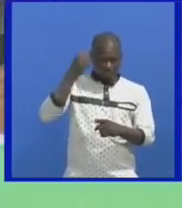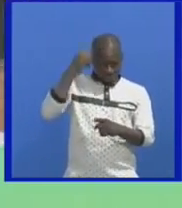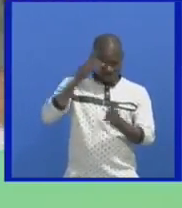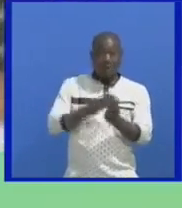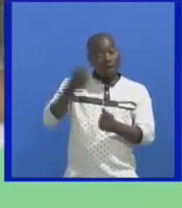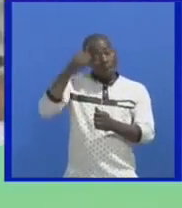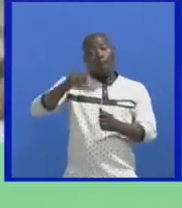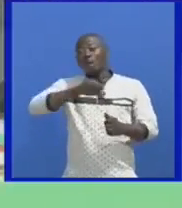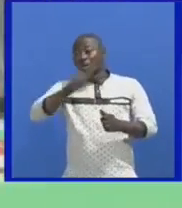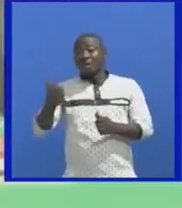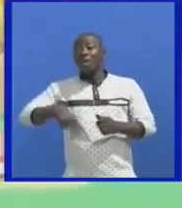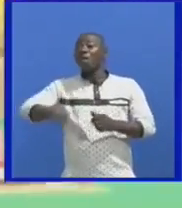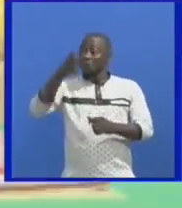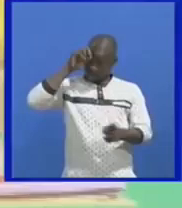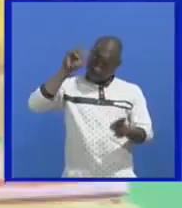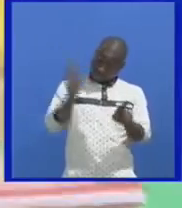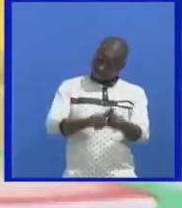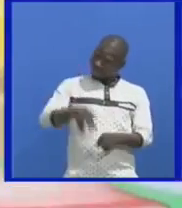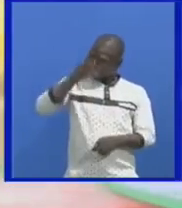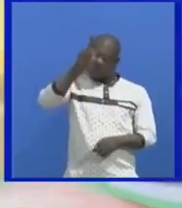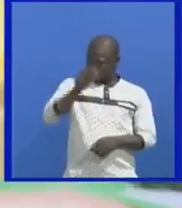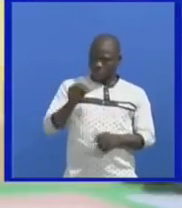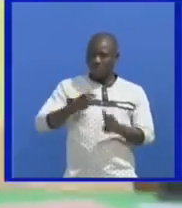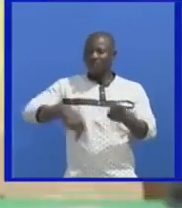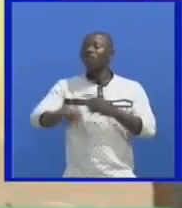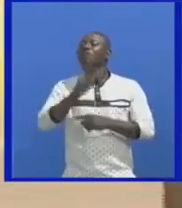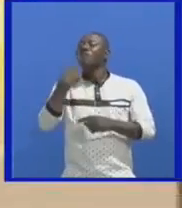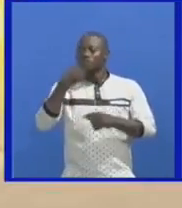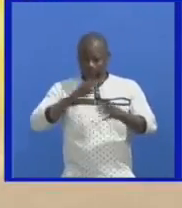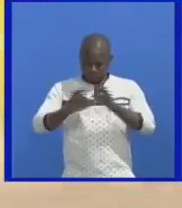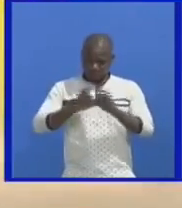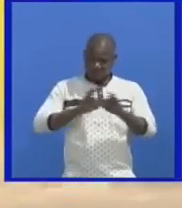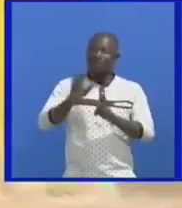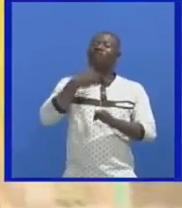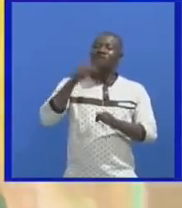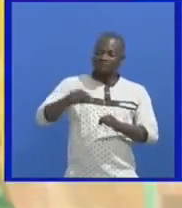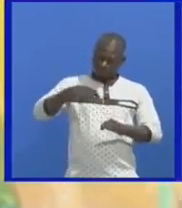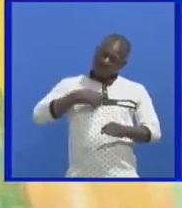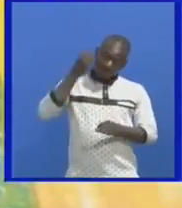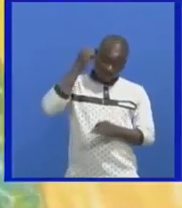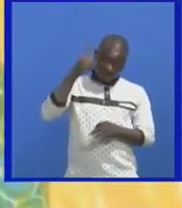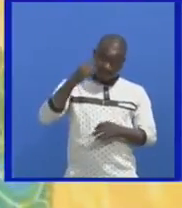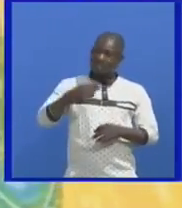ça veut dire que vous êtes d'accord. Non, vous expliquez quelque chose, j'ai compris ce que vous aviez dit, mais